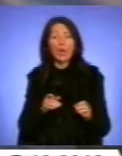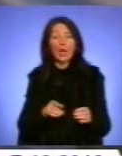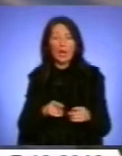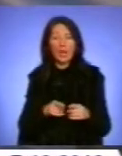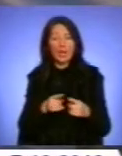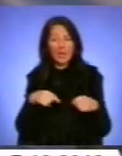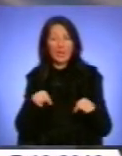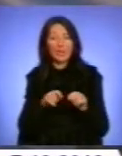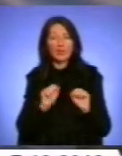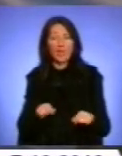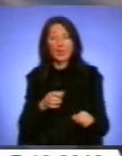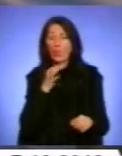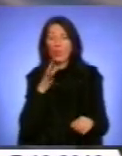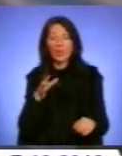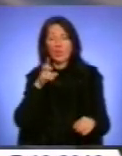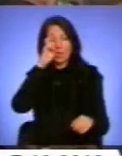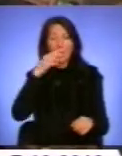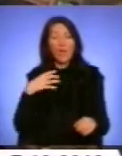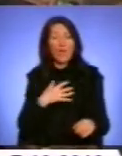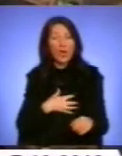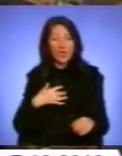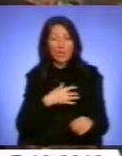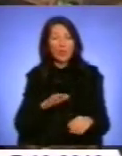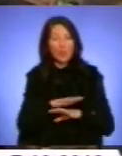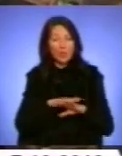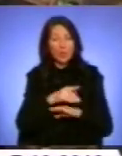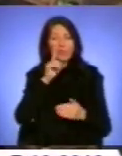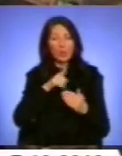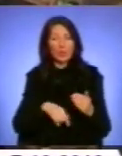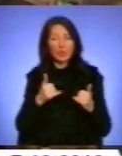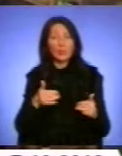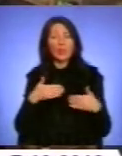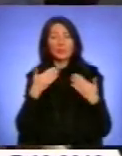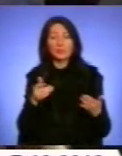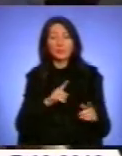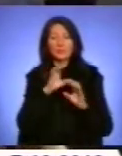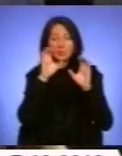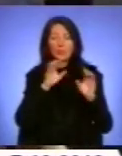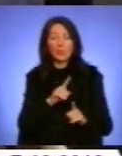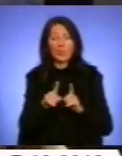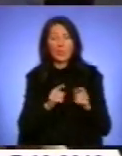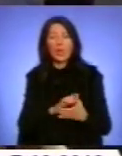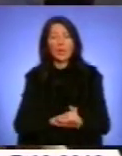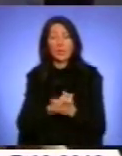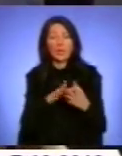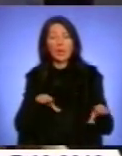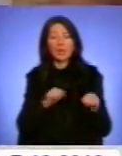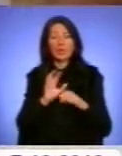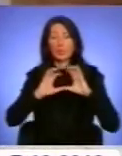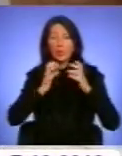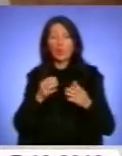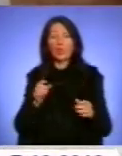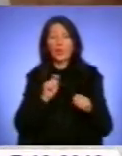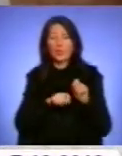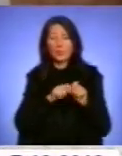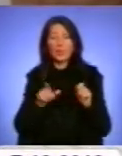важливо, щоб суспільство їй вірило. Нині пропозиції щодо конституційних змін асамблеї разом із міжнародними експертами лише обговорюватиме